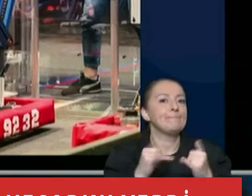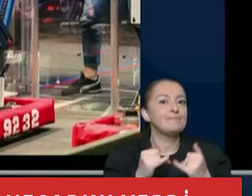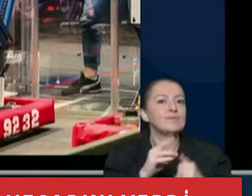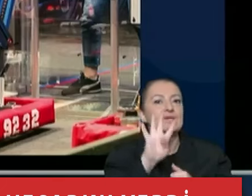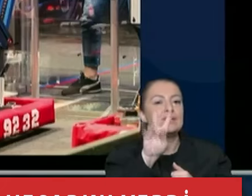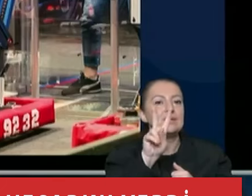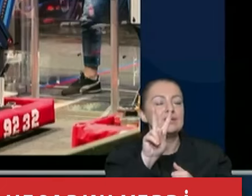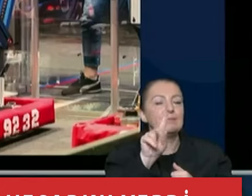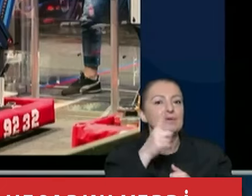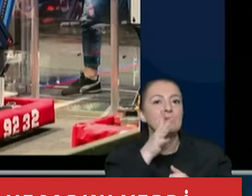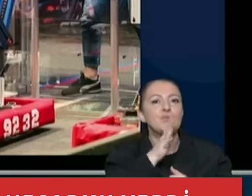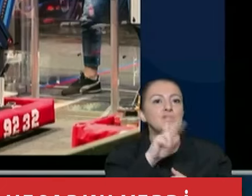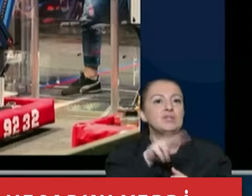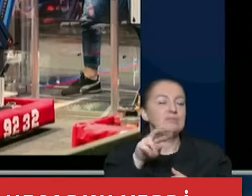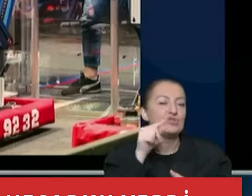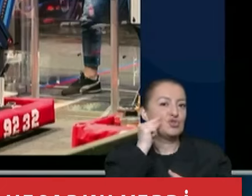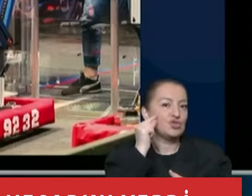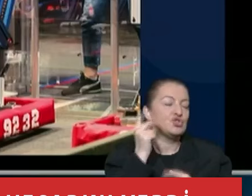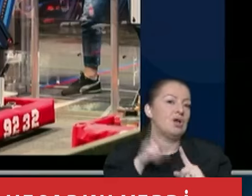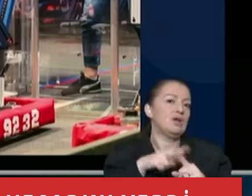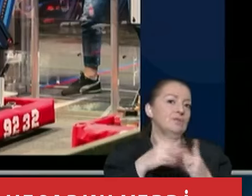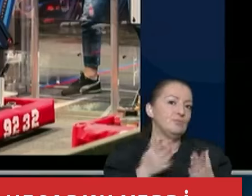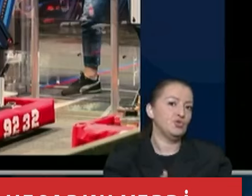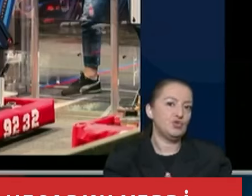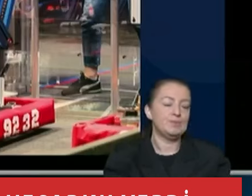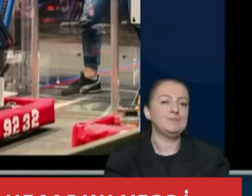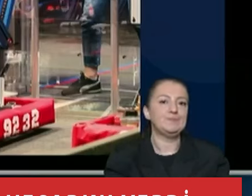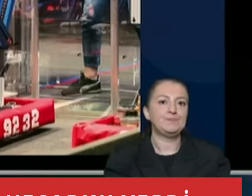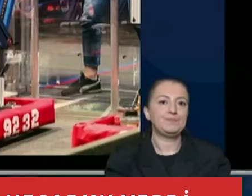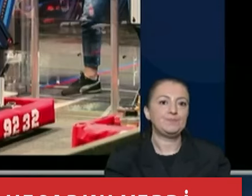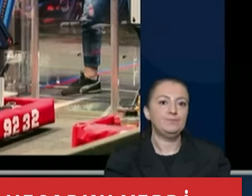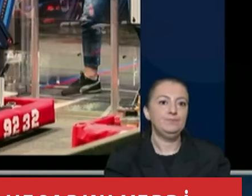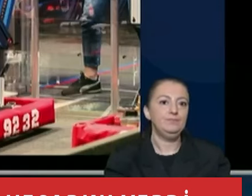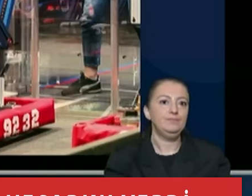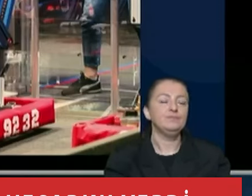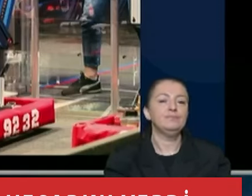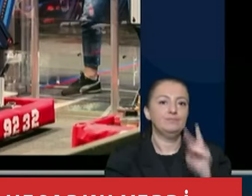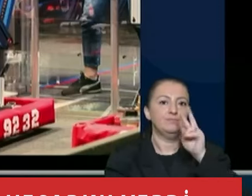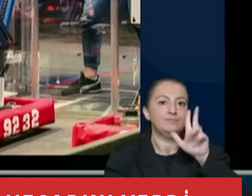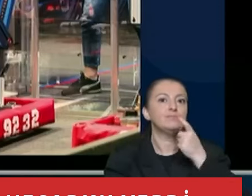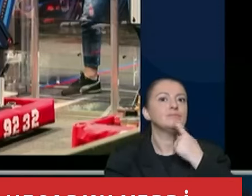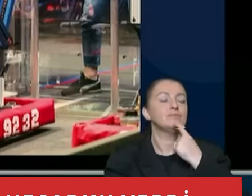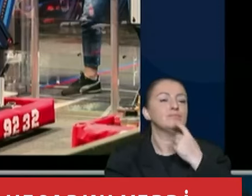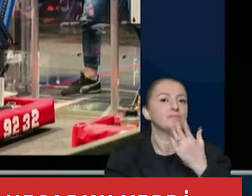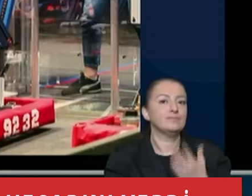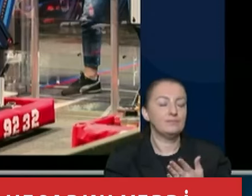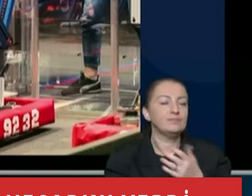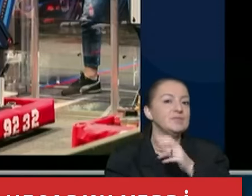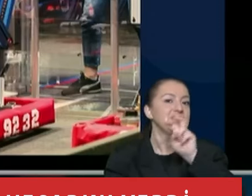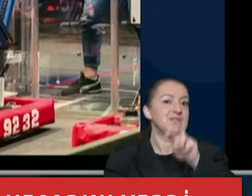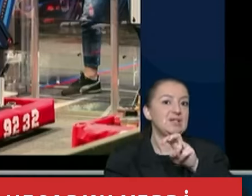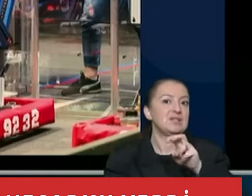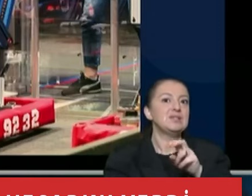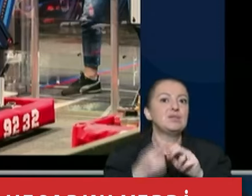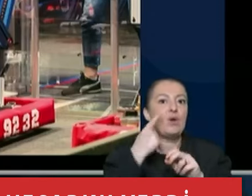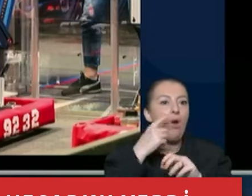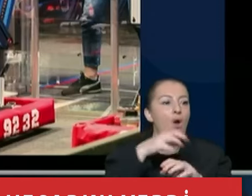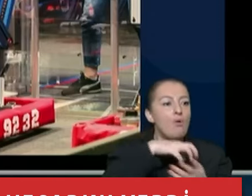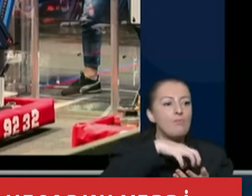42.5 22 kişi katılmıştır 2023 yılında 8 ayrı tema